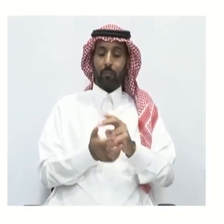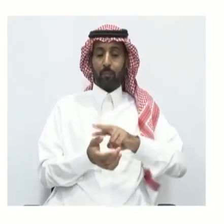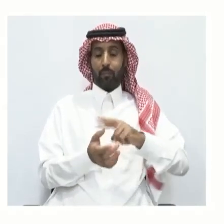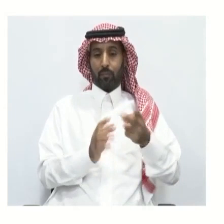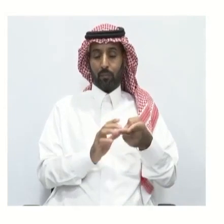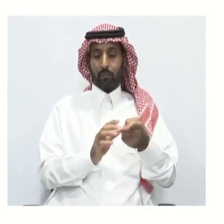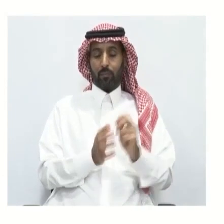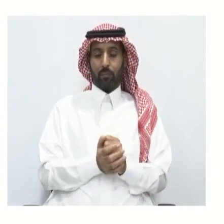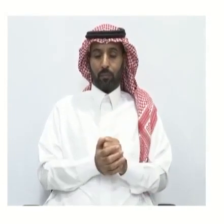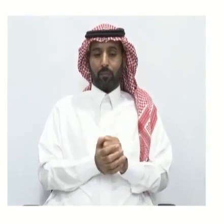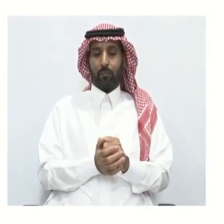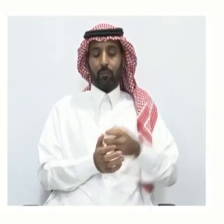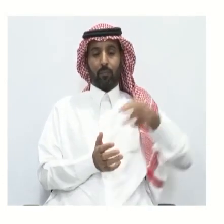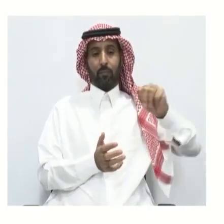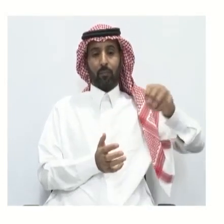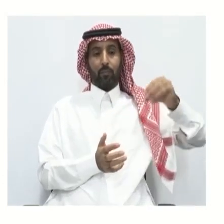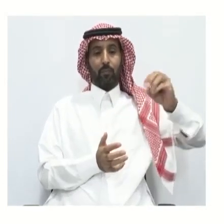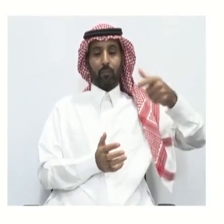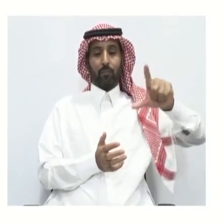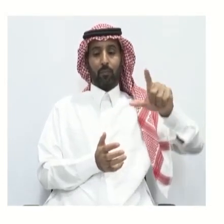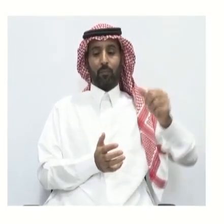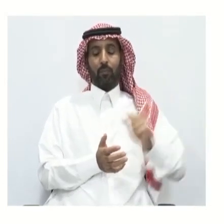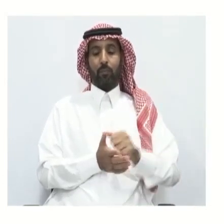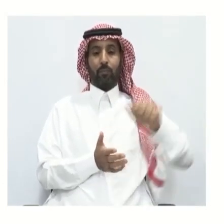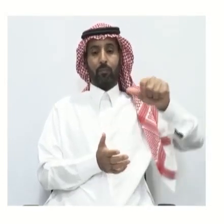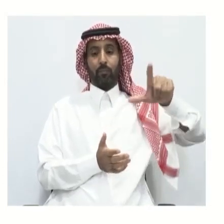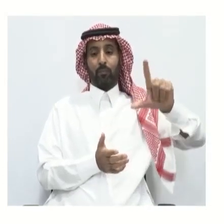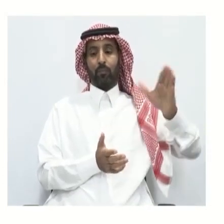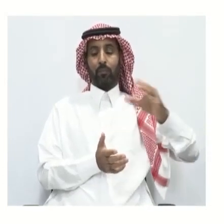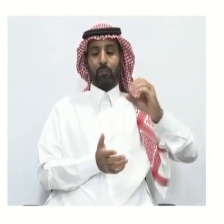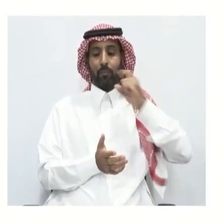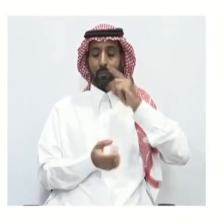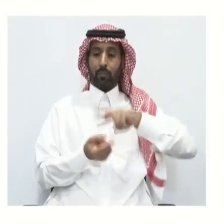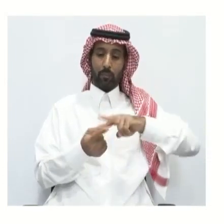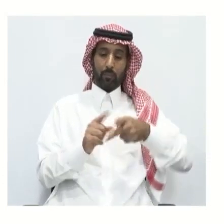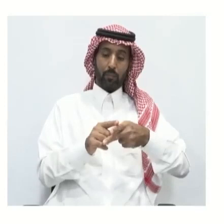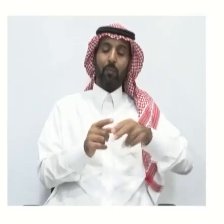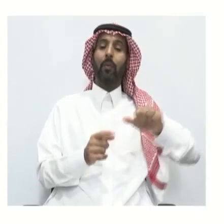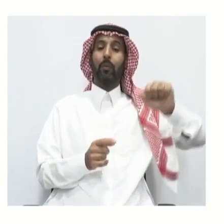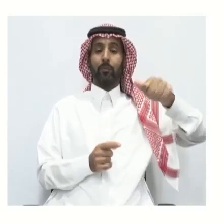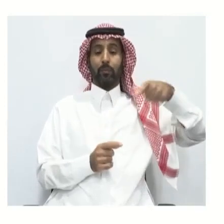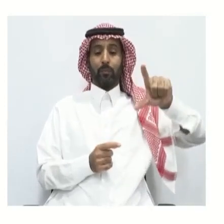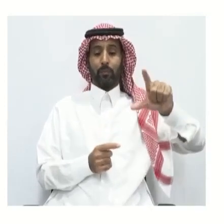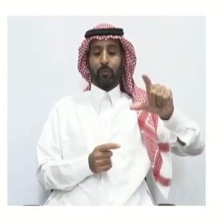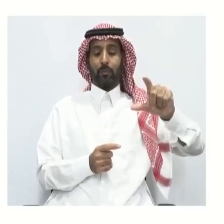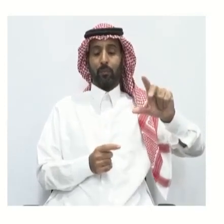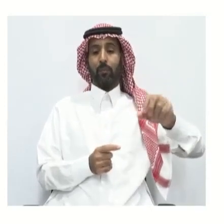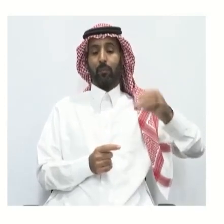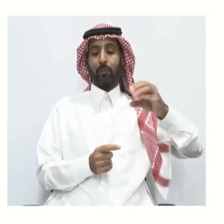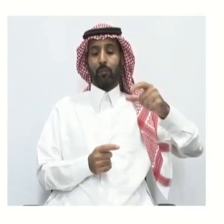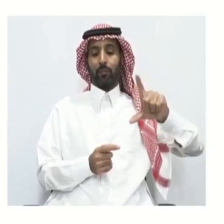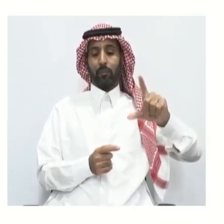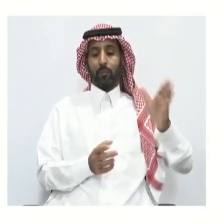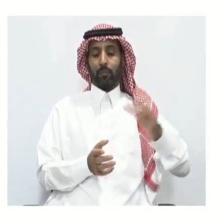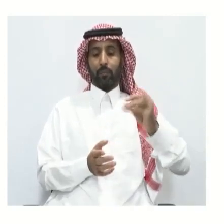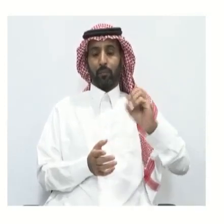بتحويل مولات هيدروكسيد الالمنيوم الى مولات كلوريد الالمنيوم سنضرب طبعا واحد على الواحد